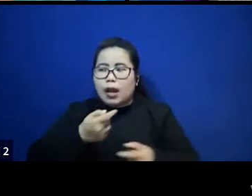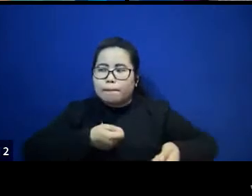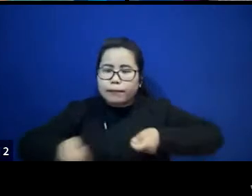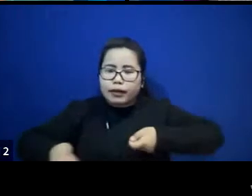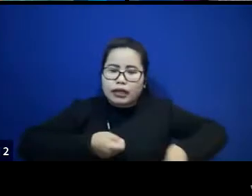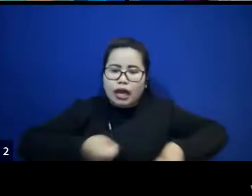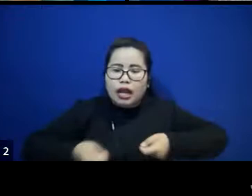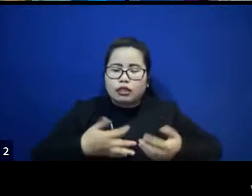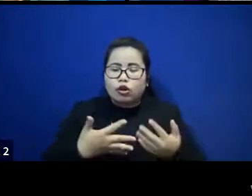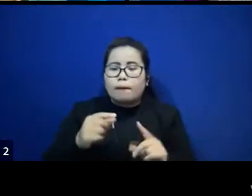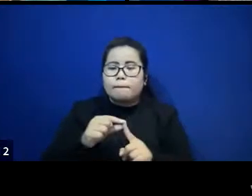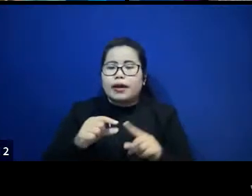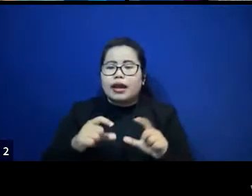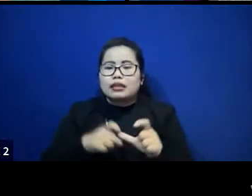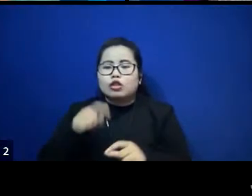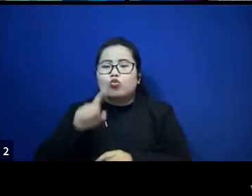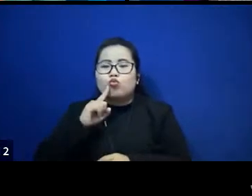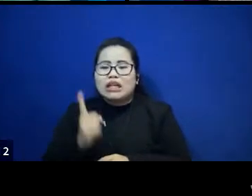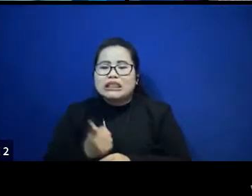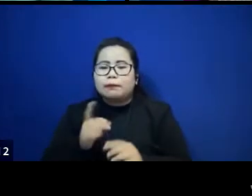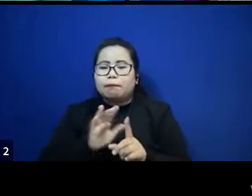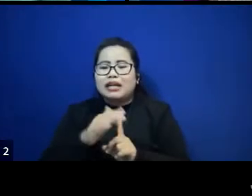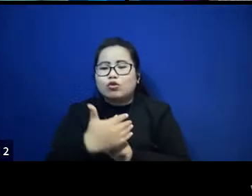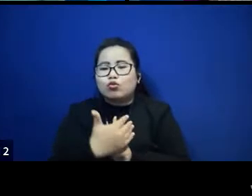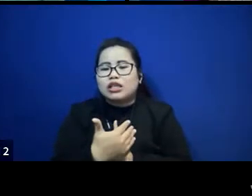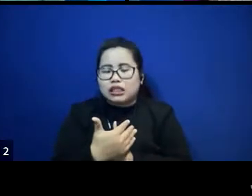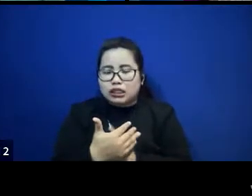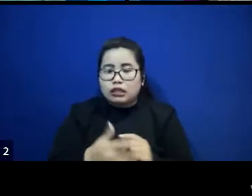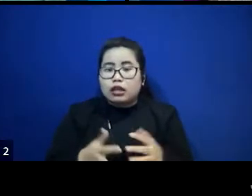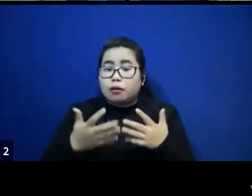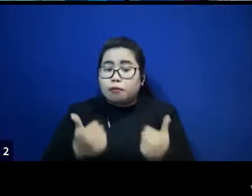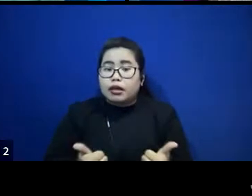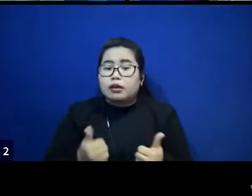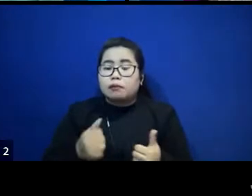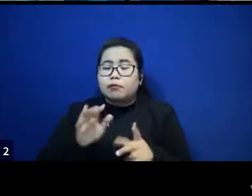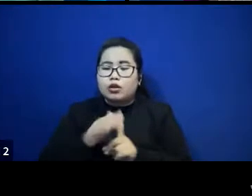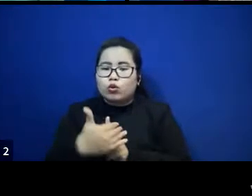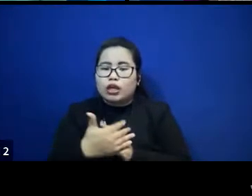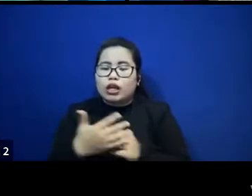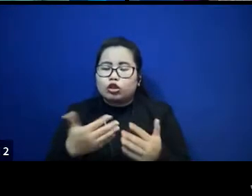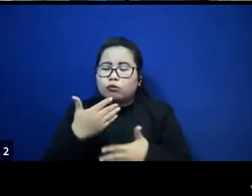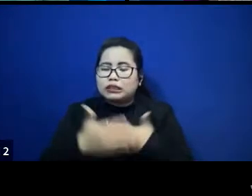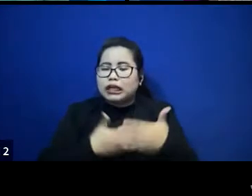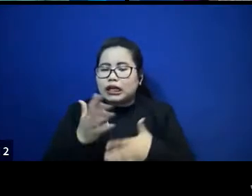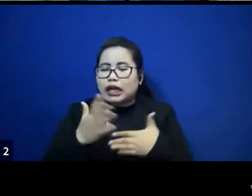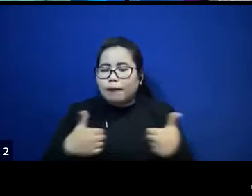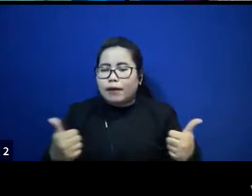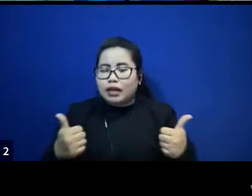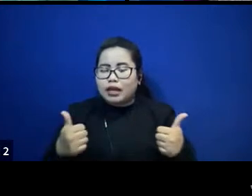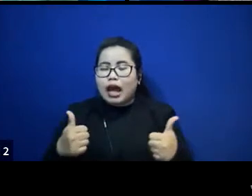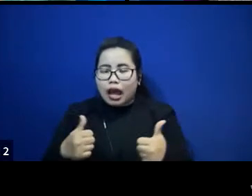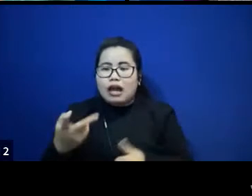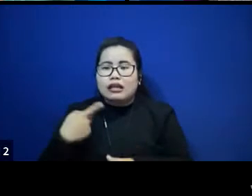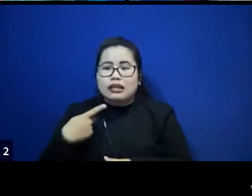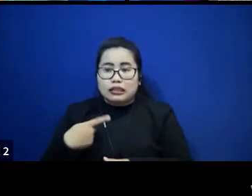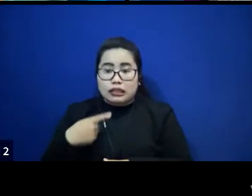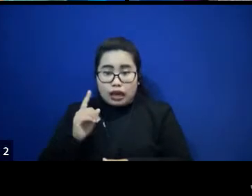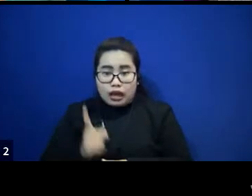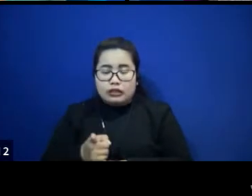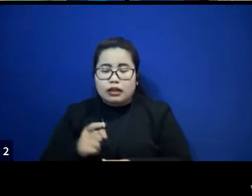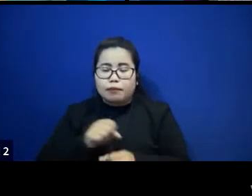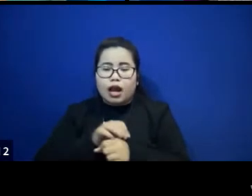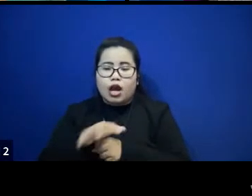ataupun pers itu wajib melindungi dipakai cuman Ibu udah jalan semangja rekaman ini juga